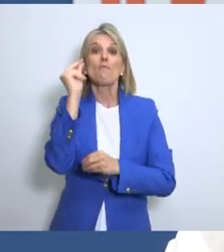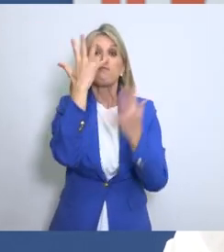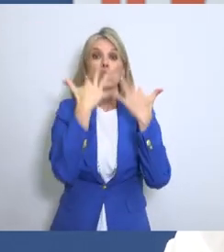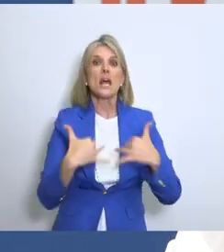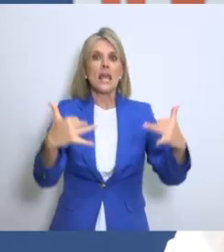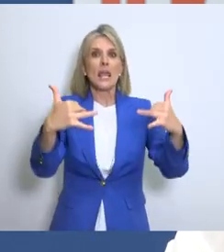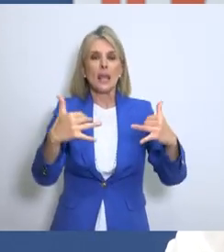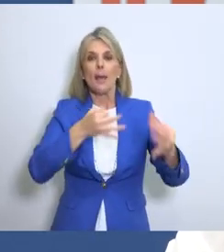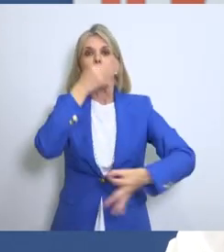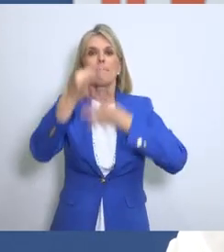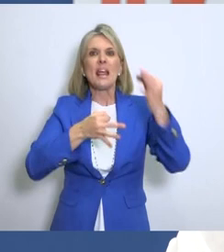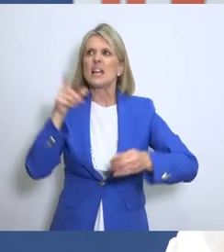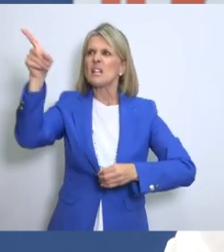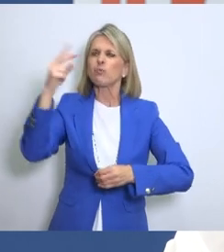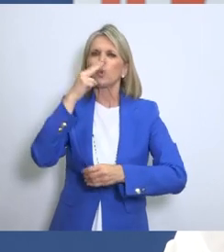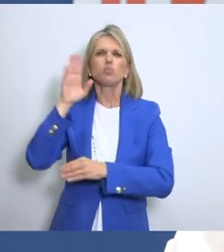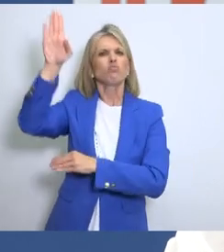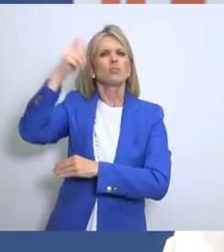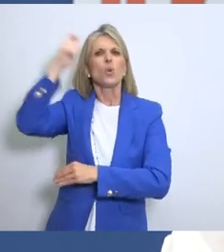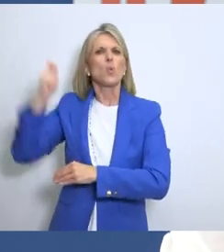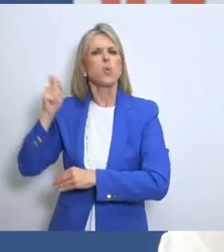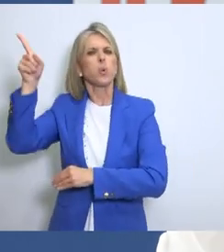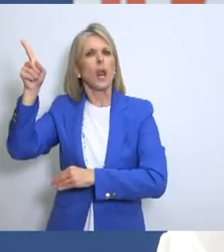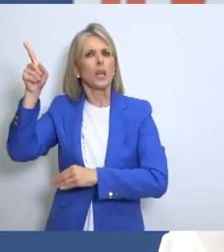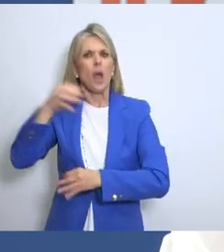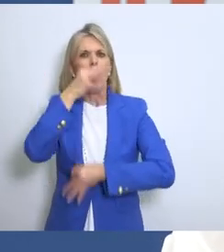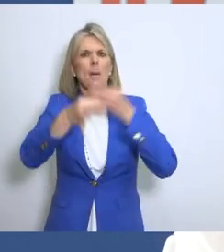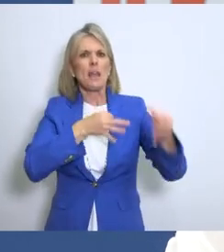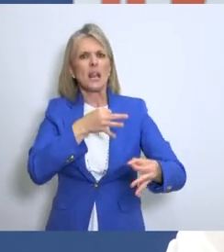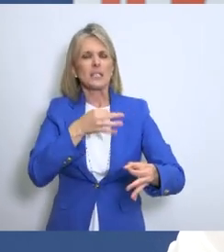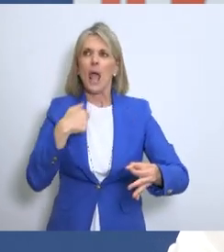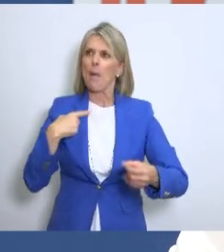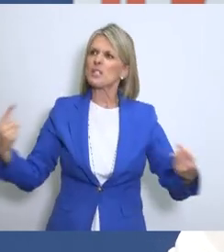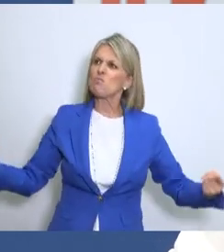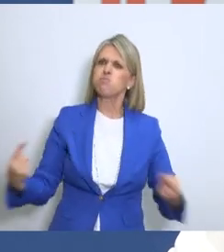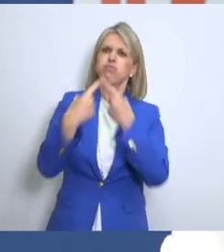Βουλή, υιοθετούν με ένα στόμα το δόγμα ότι είμαστε, λέει, σε πόλεμο με τη Ρωσία.